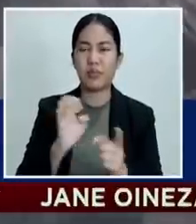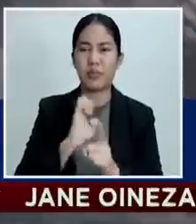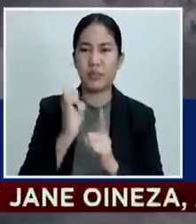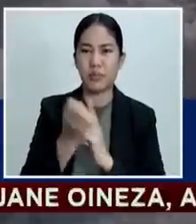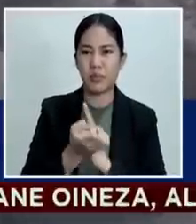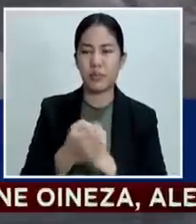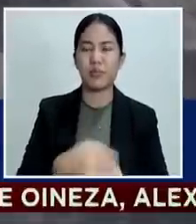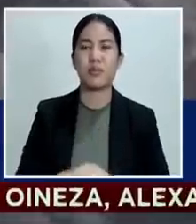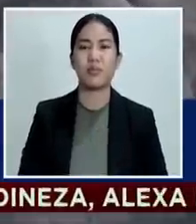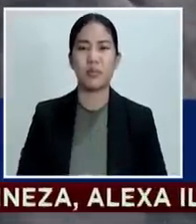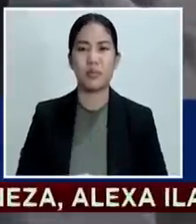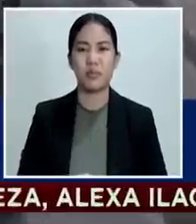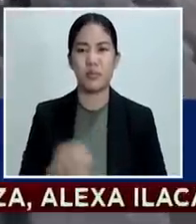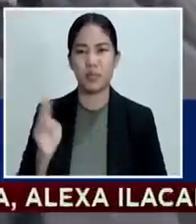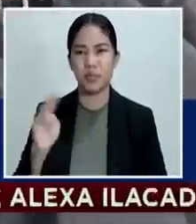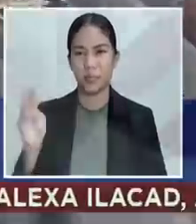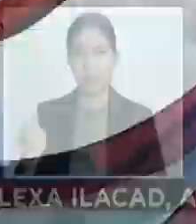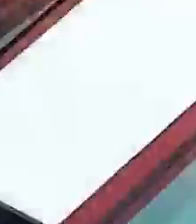sa Maynila.